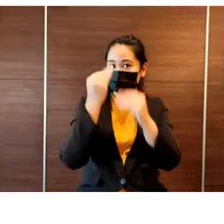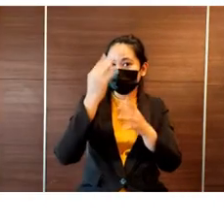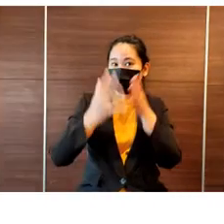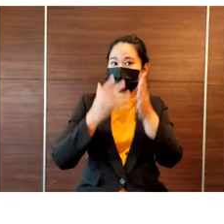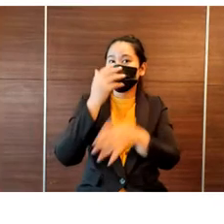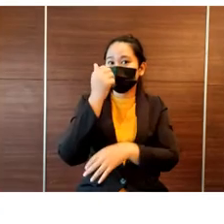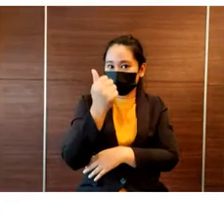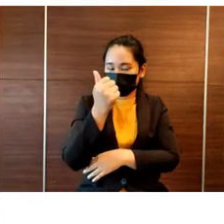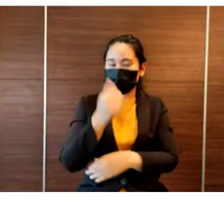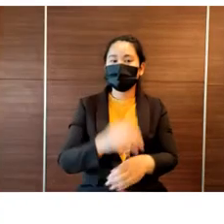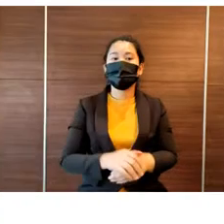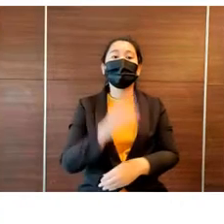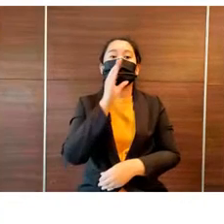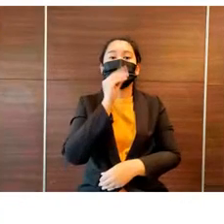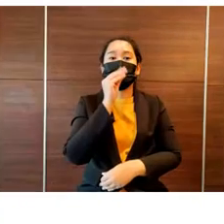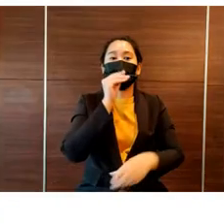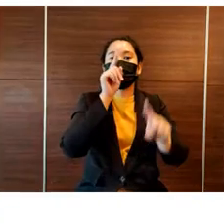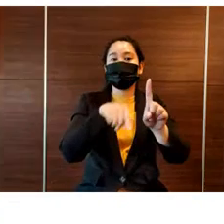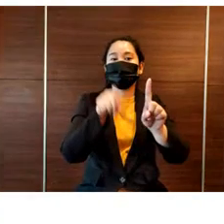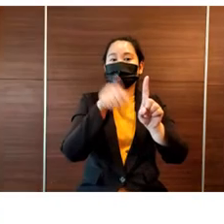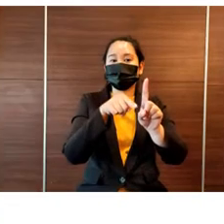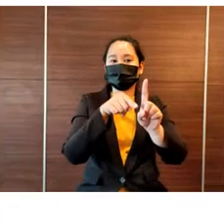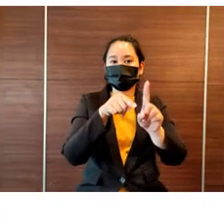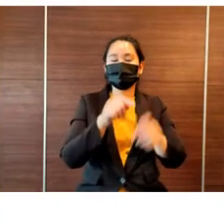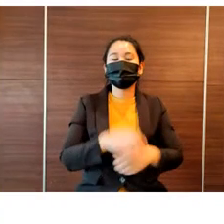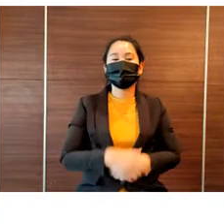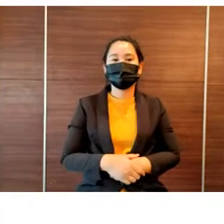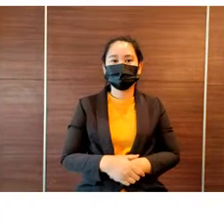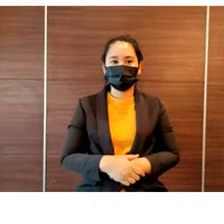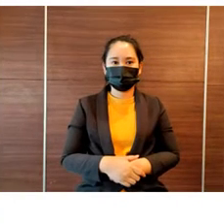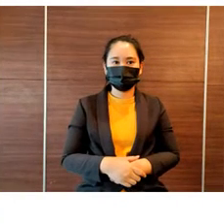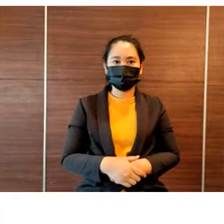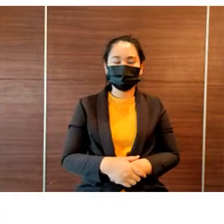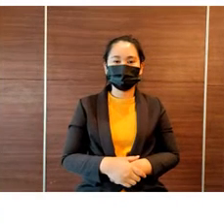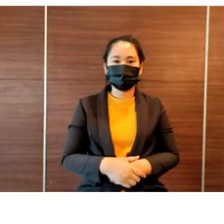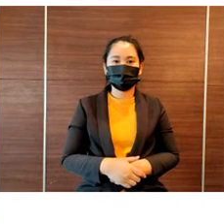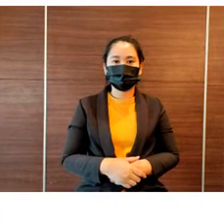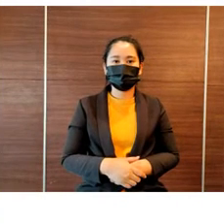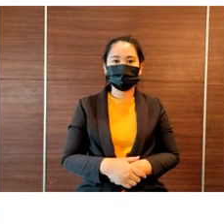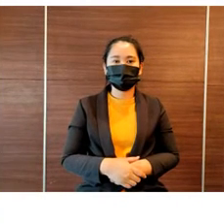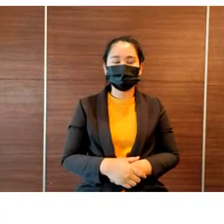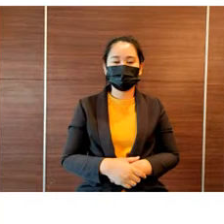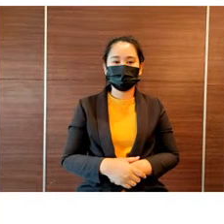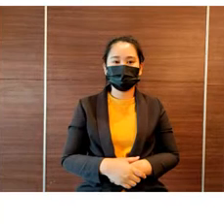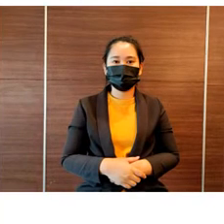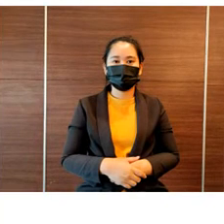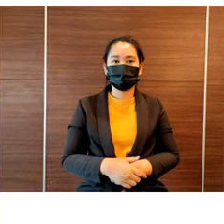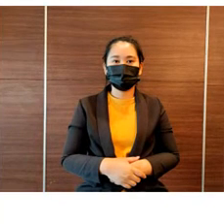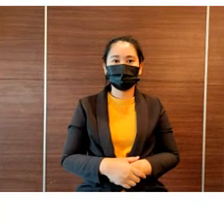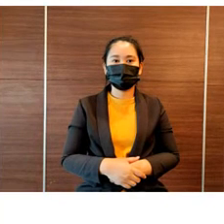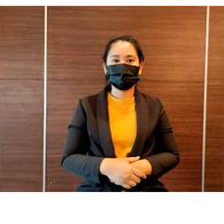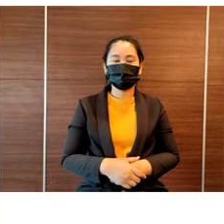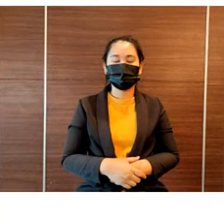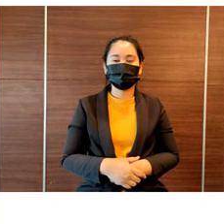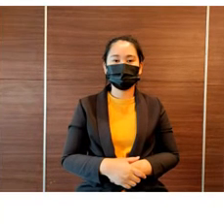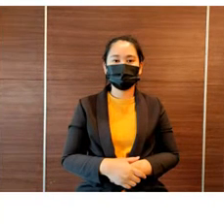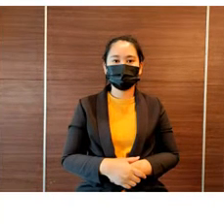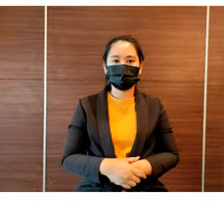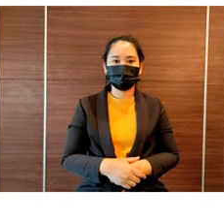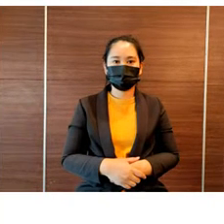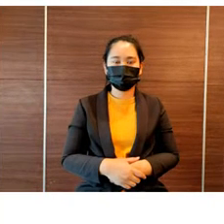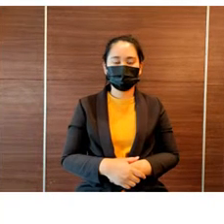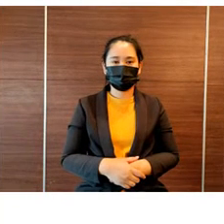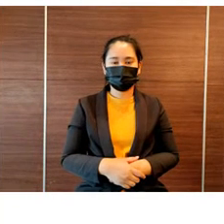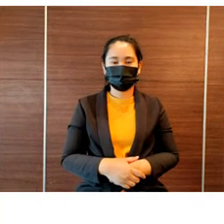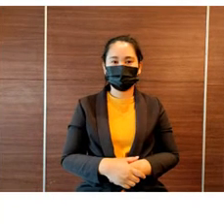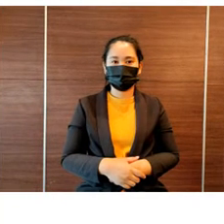event will be in Thai with simultaneous interpretation available in English and if you haven't received your audio headsets